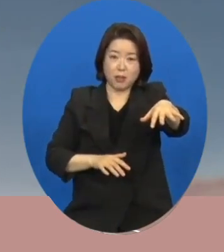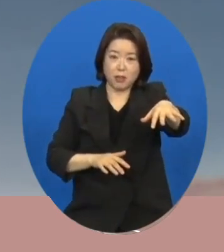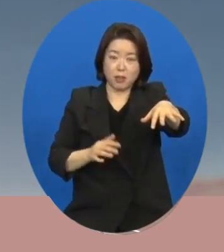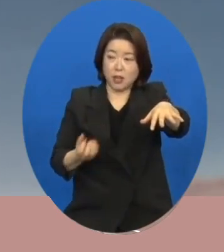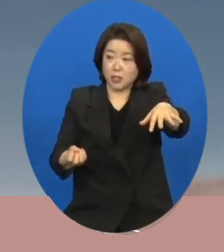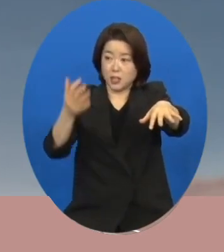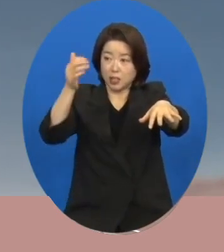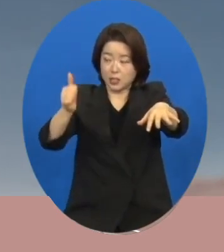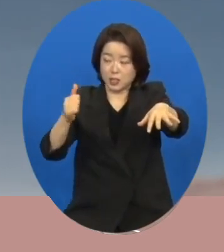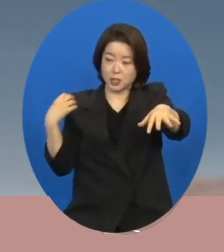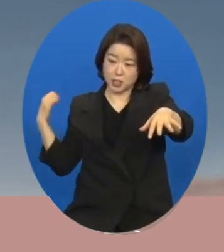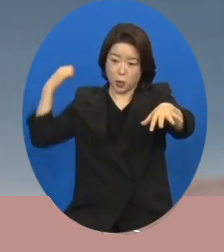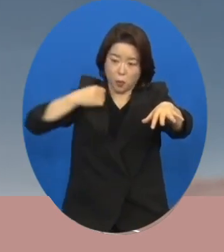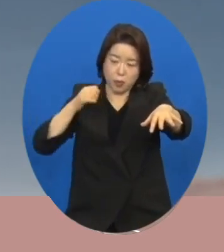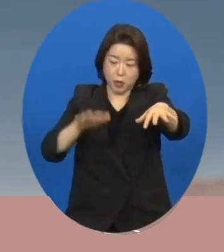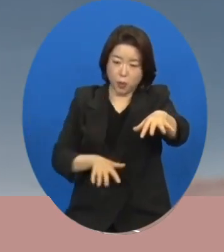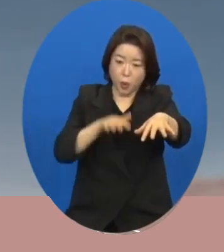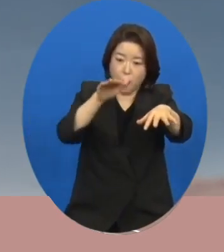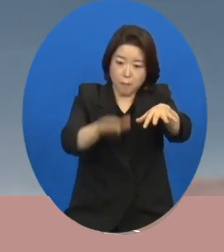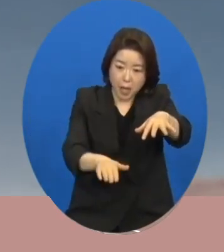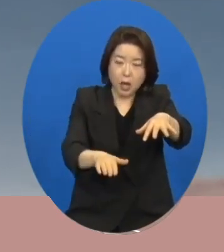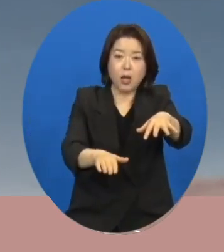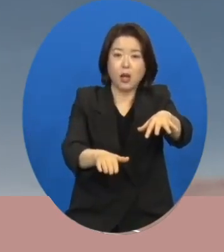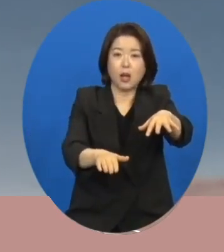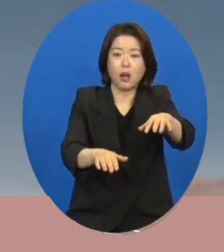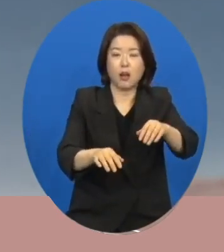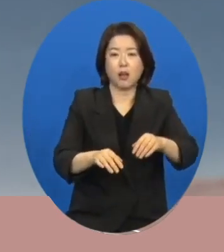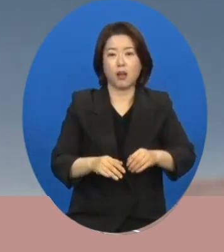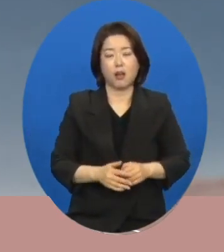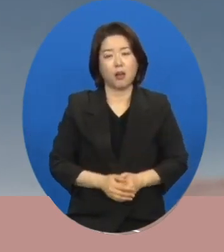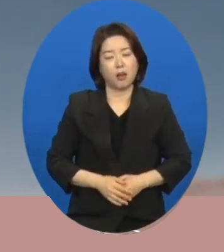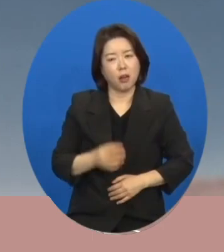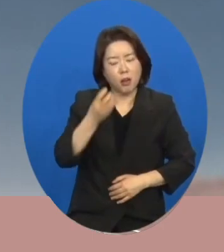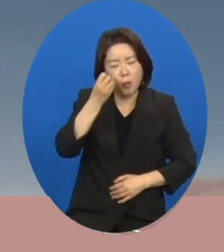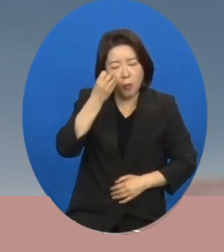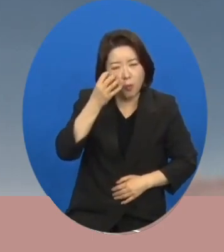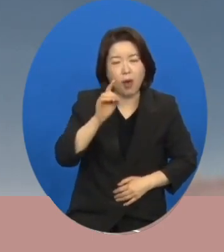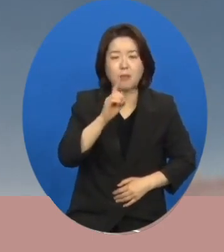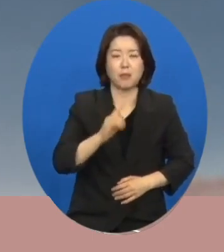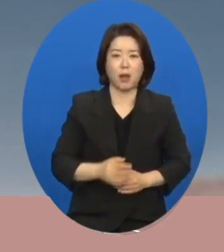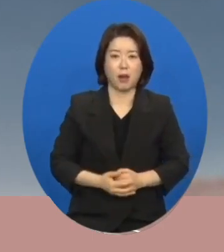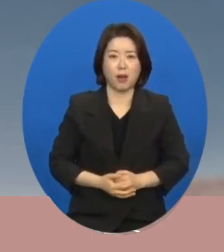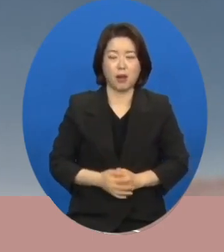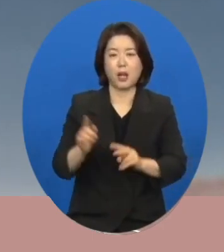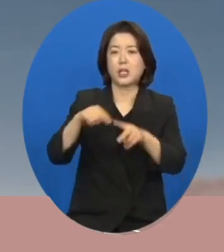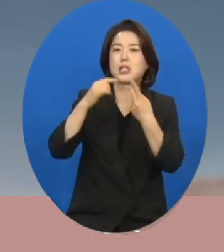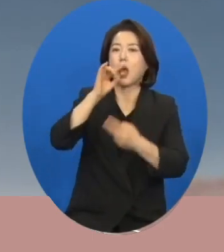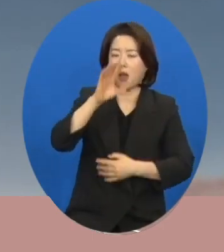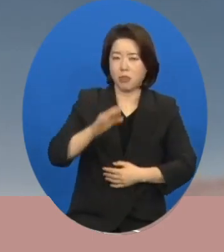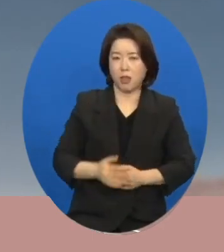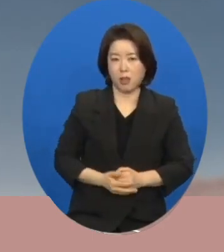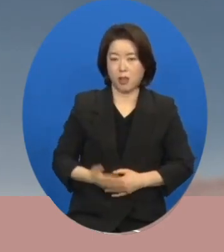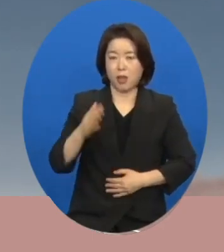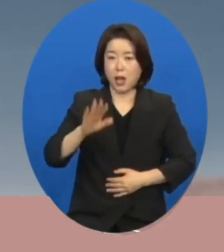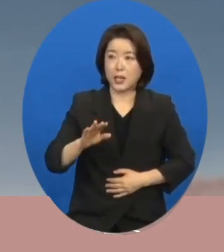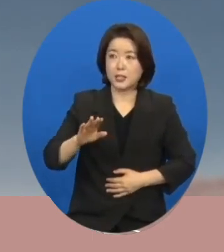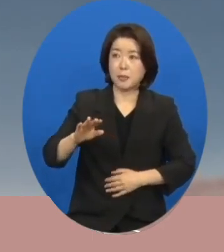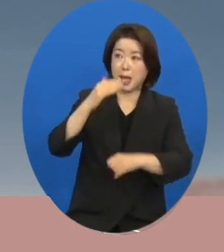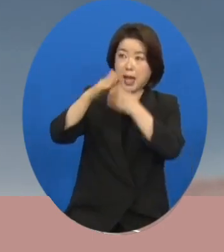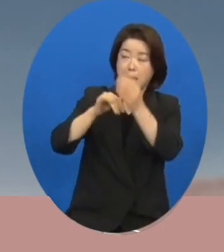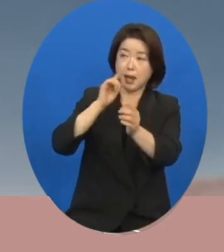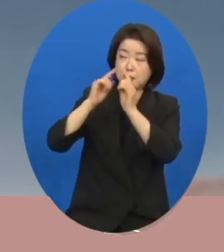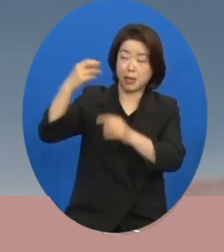거예요 이상한 말씀을 하세요 이해되지 않는 말씀을 하세요 그런데 제사장들이 그 말씀에